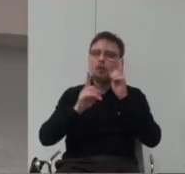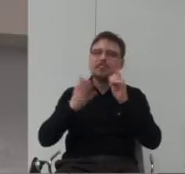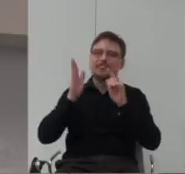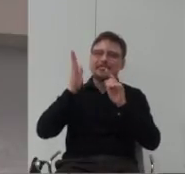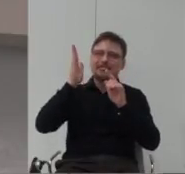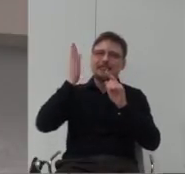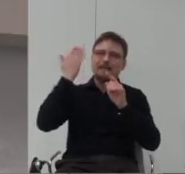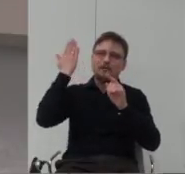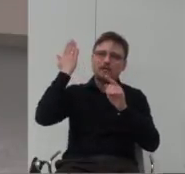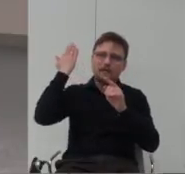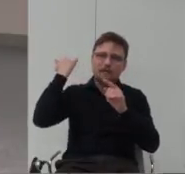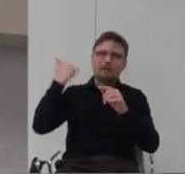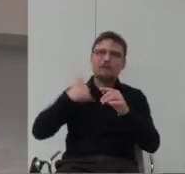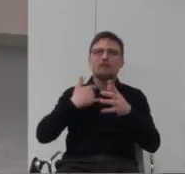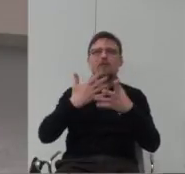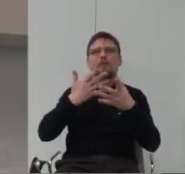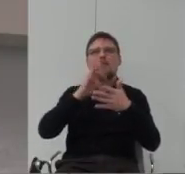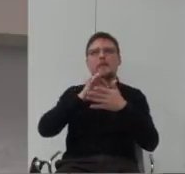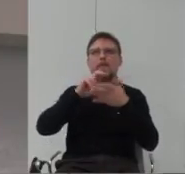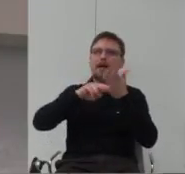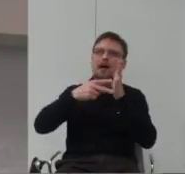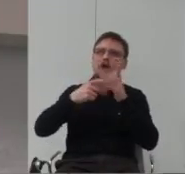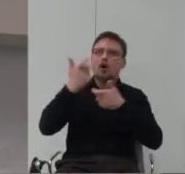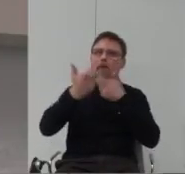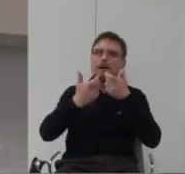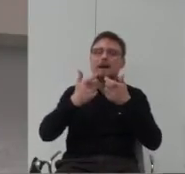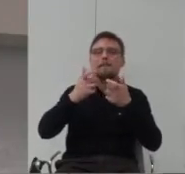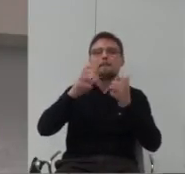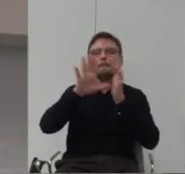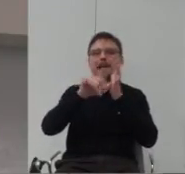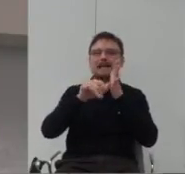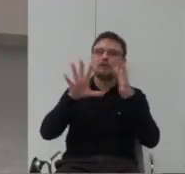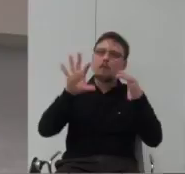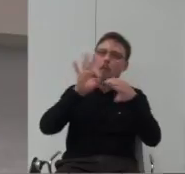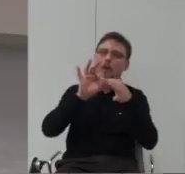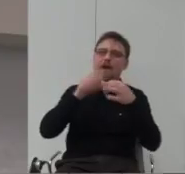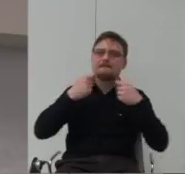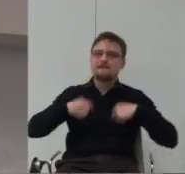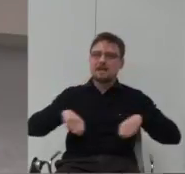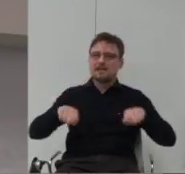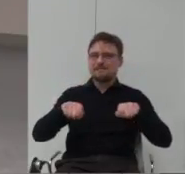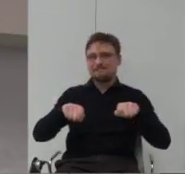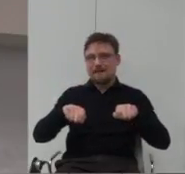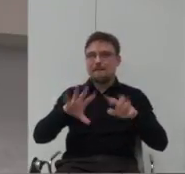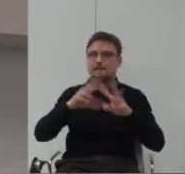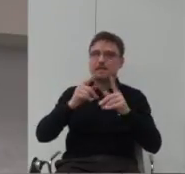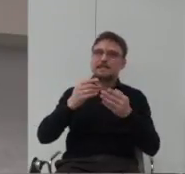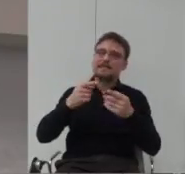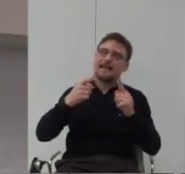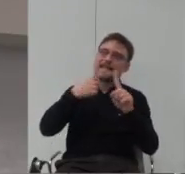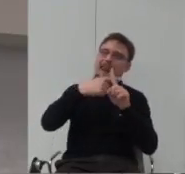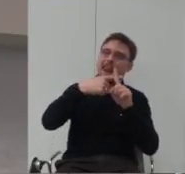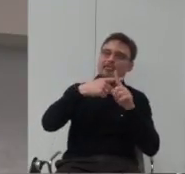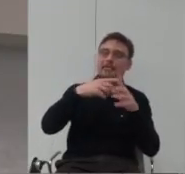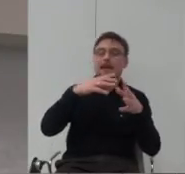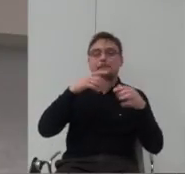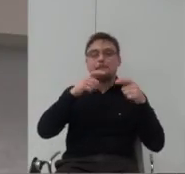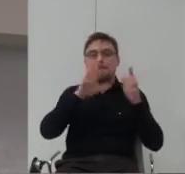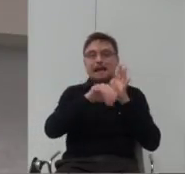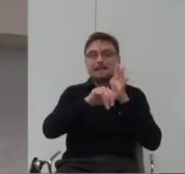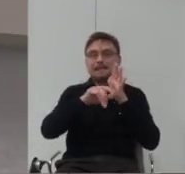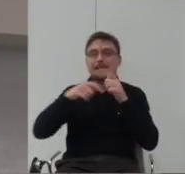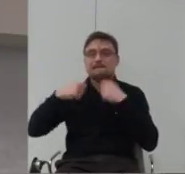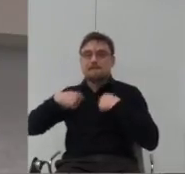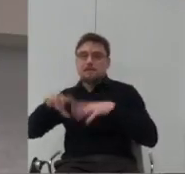mówimy o miastach ogrodach, czy o tym dążeniu kiedyś do tego tworzenia rodzaju miasto wsi, czyli łączenia tych wszystkich